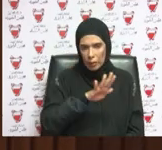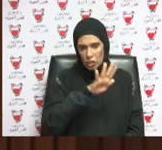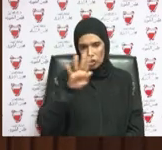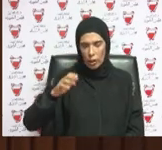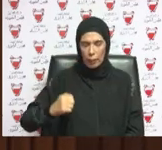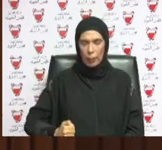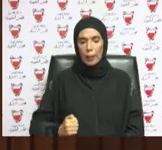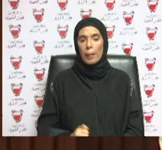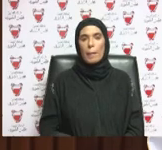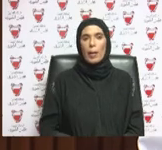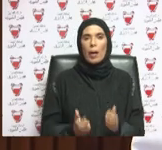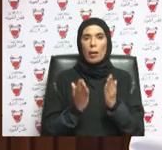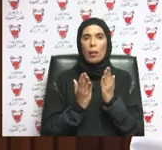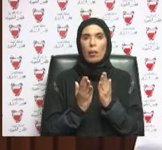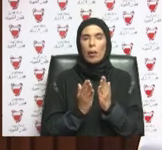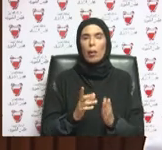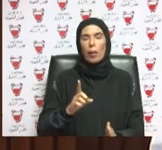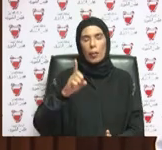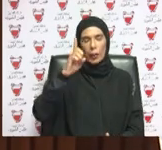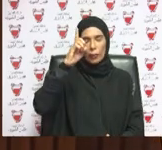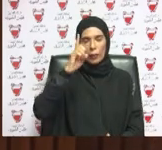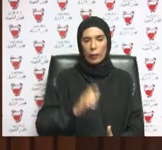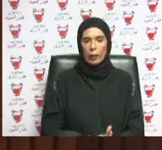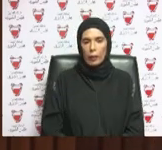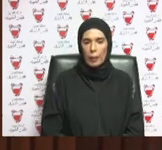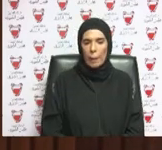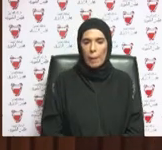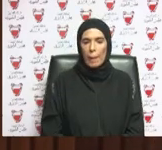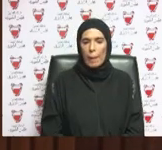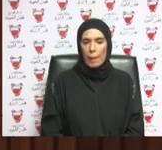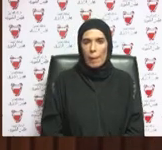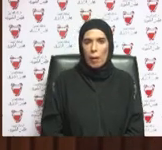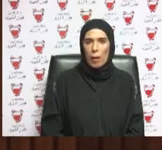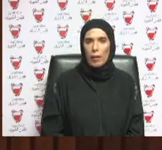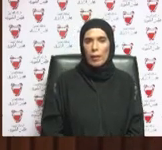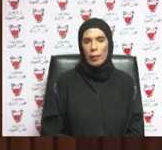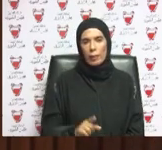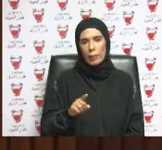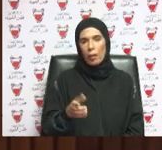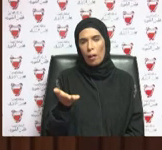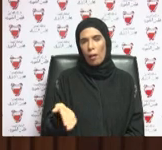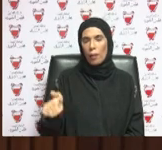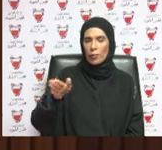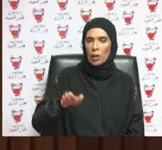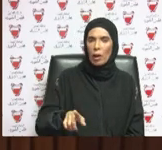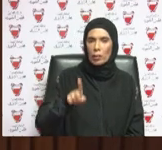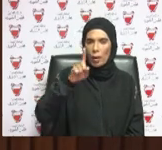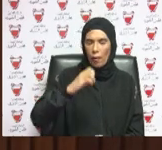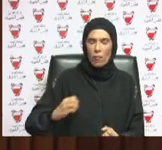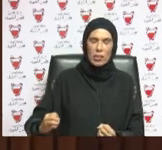البحرين، ضارعا إلى المولى العلي القدير أن ينزل فقيدنا الغالي فسيح